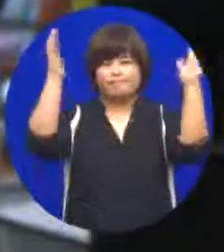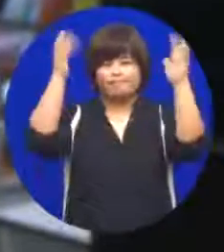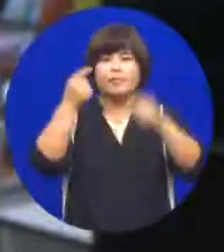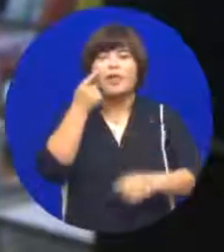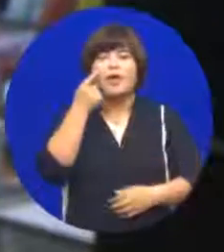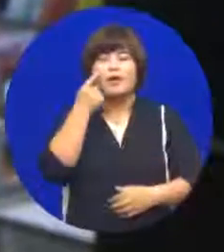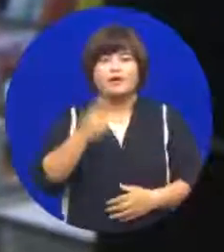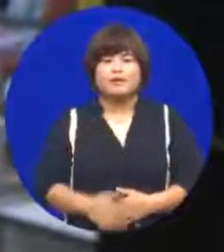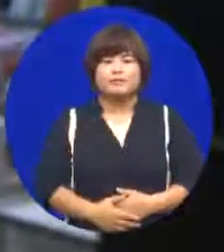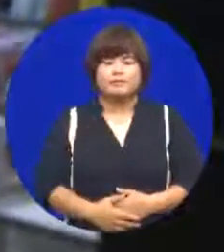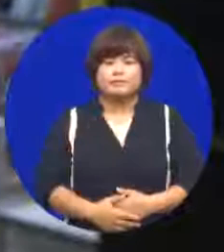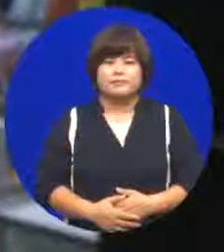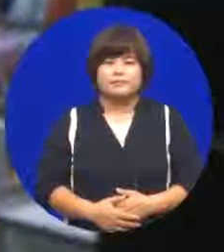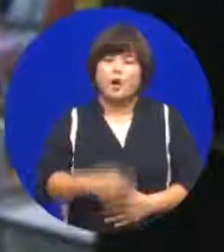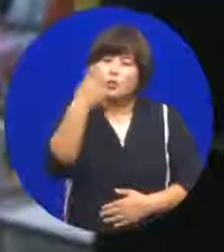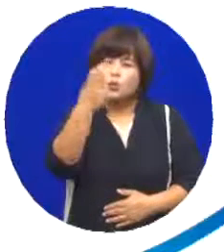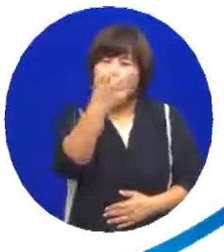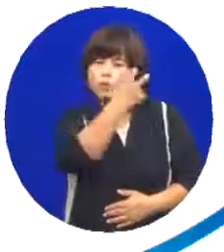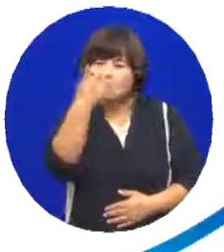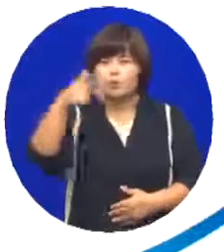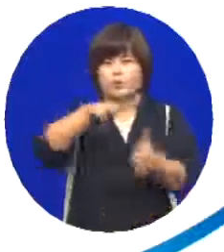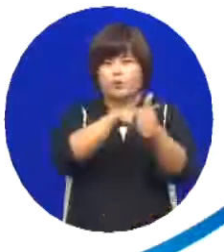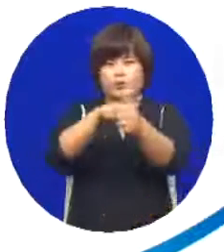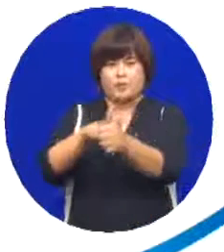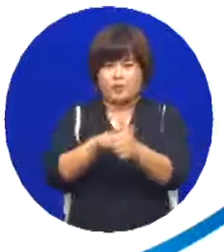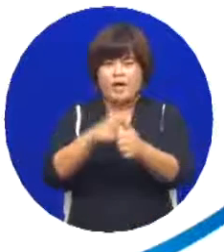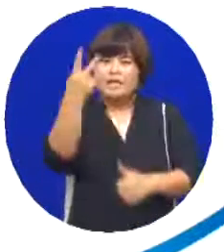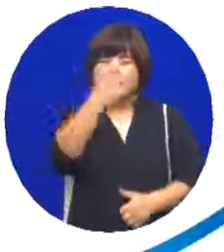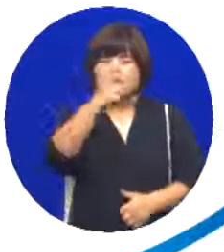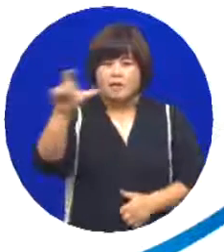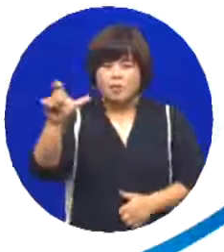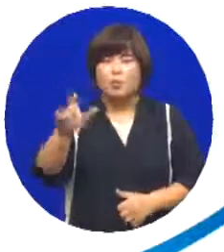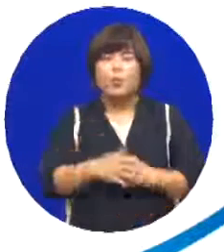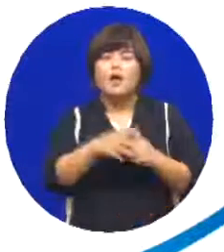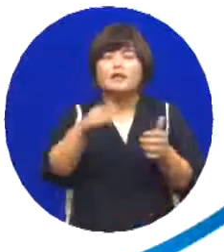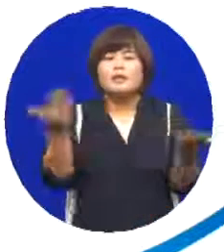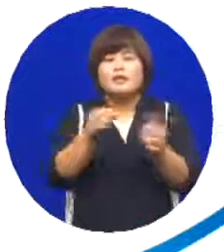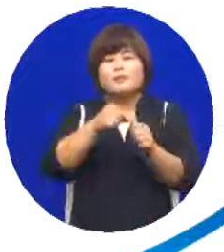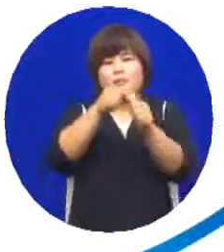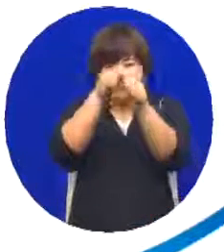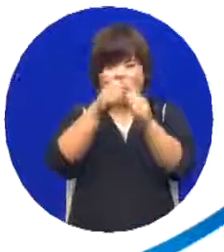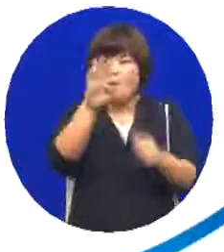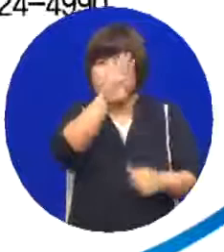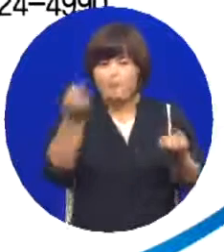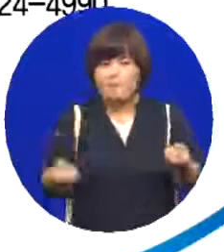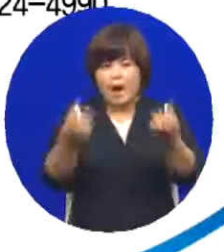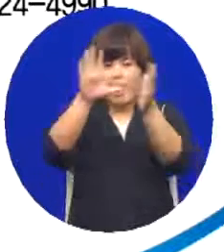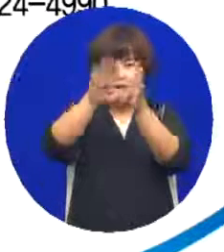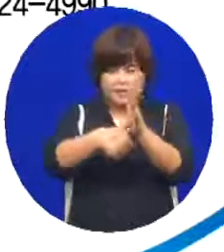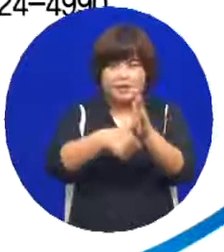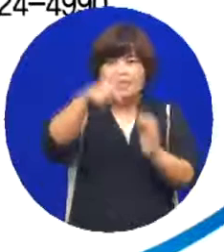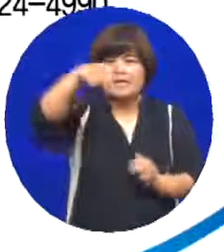봉사활동을 응원해봅니다. 똑똑정보입니다. 2015 용인 채용 박람회가 오는